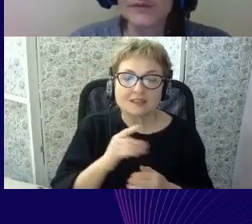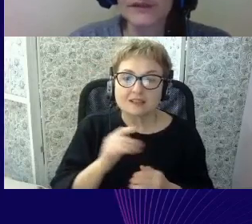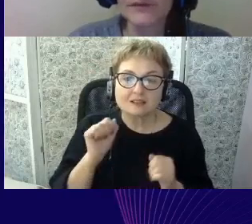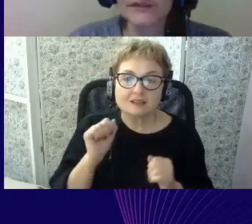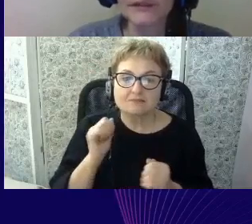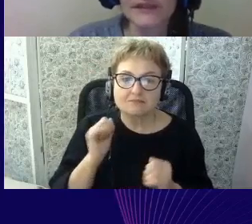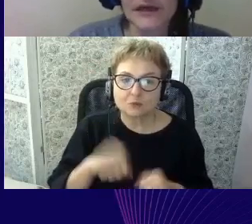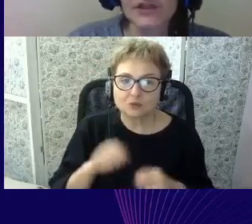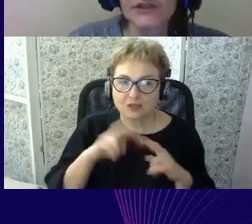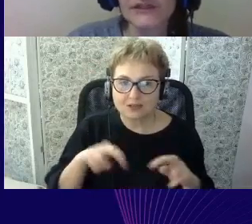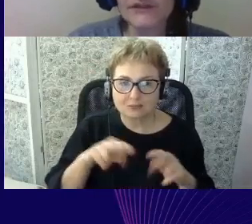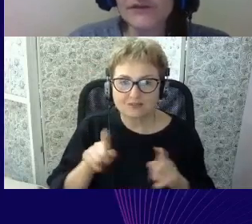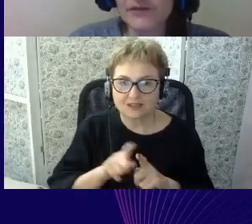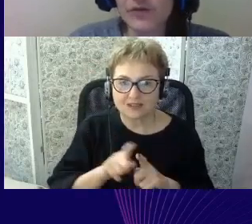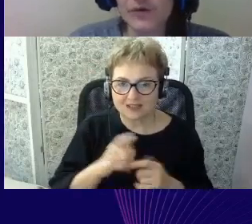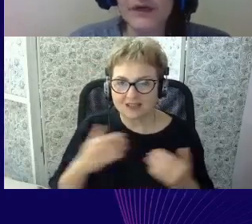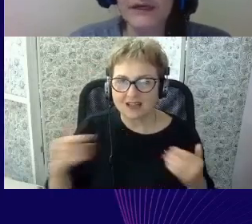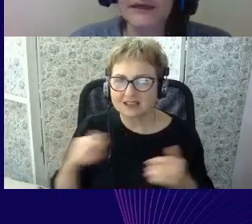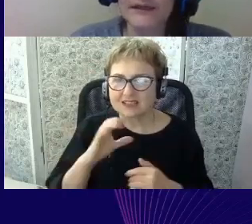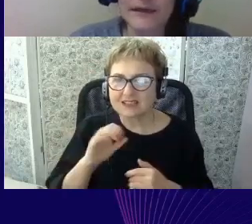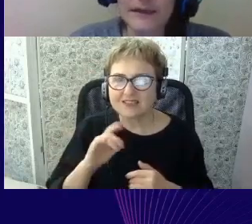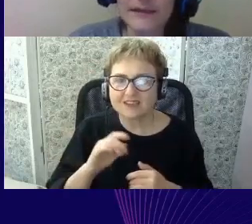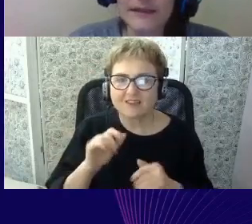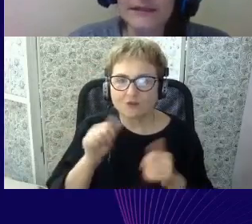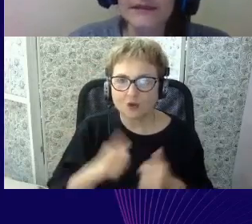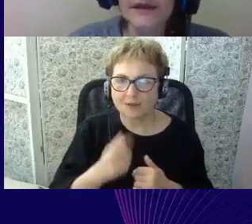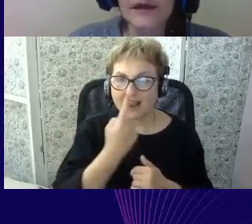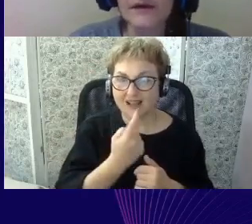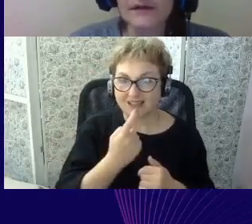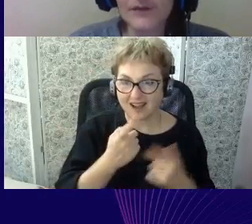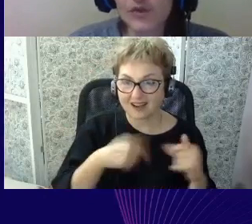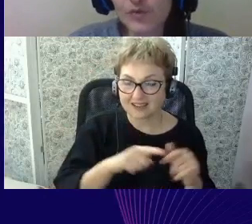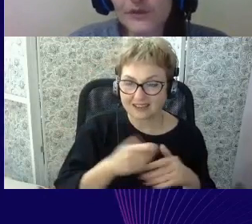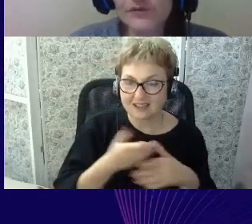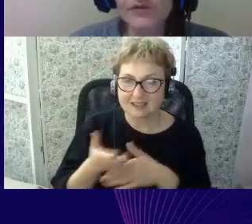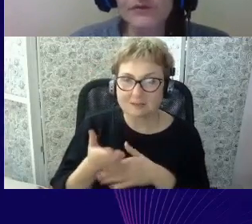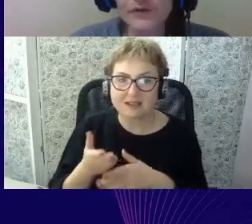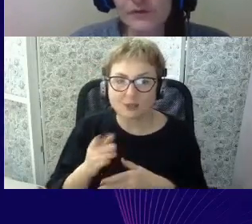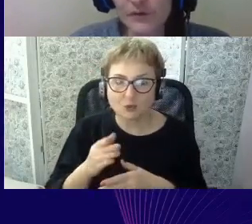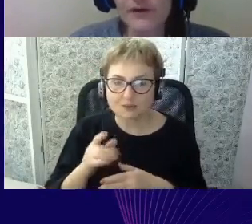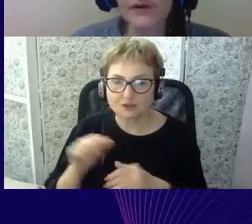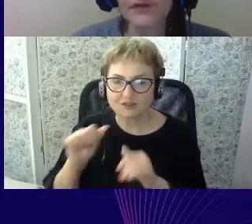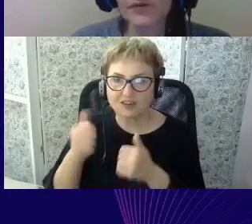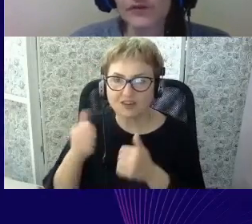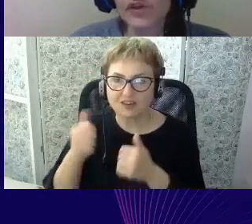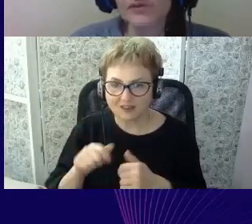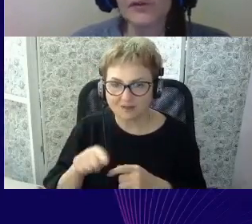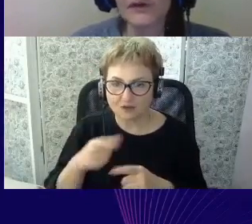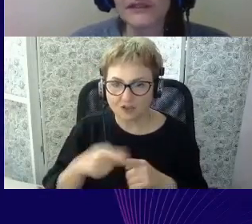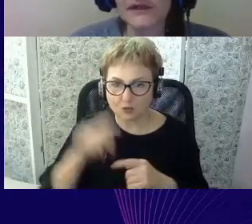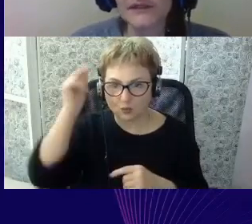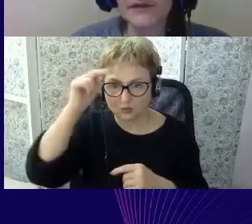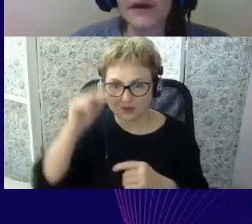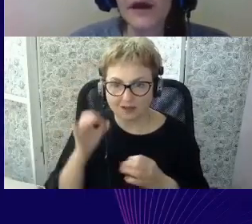могут рассматриваться также сетевые формы, когда одна организация способствует формированию вот этого